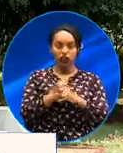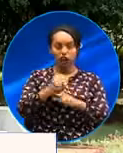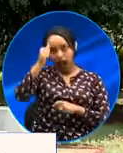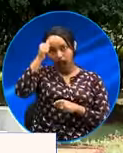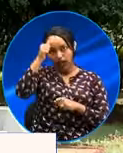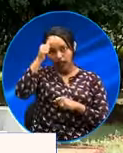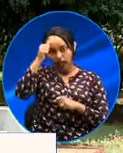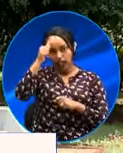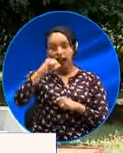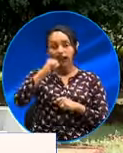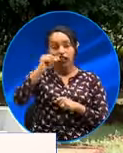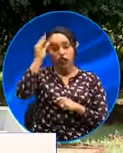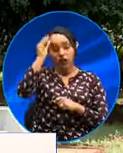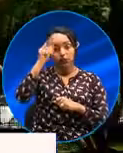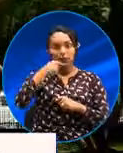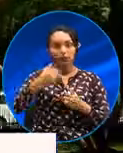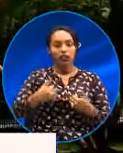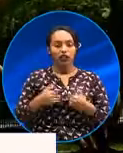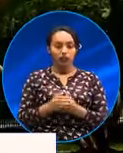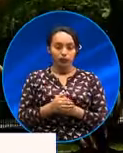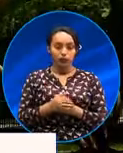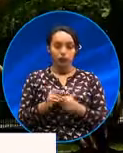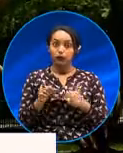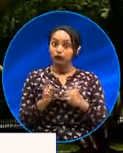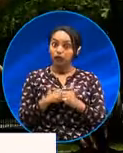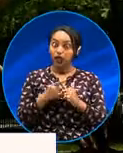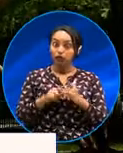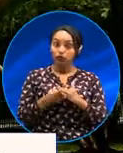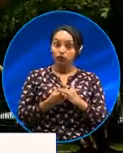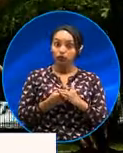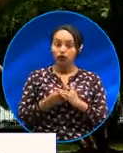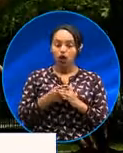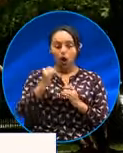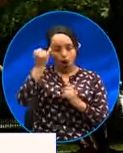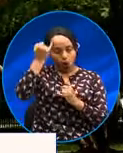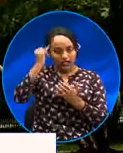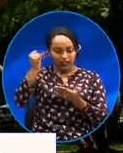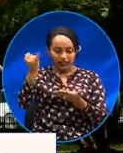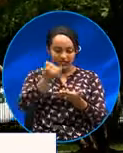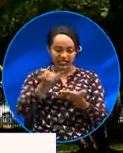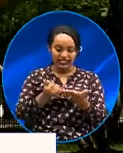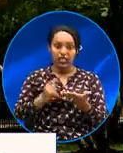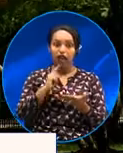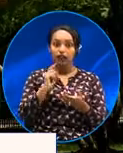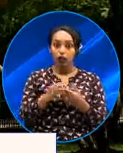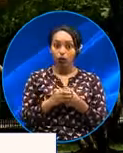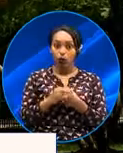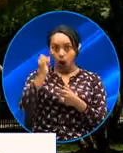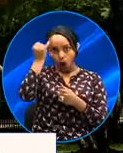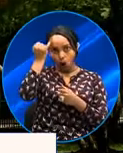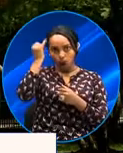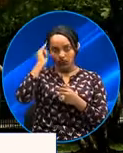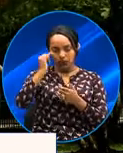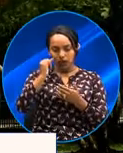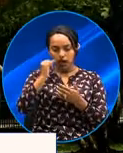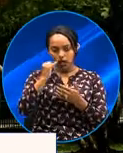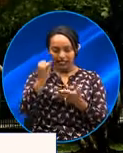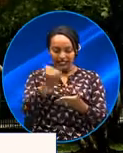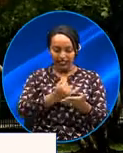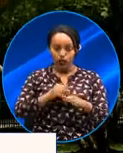ኢንጂነር አያልነሽ ሀብተ ማርያም የሚናገሩት። መጀመሪያ የጀመረው ከኮንሰፕት ዲዛይን ነው። ኮንሰፕት ዲዛይኑ